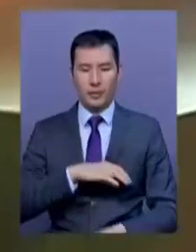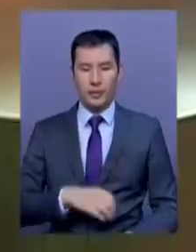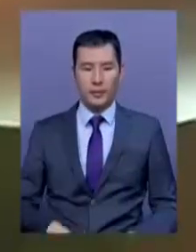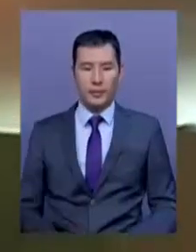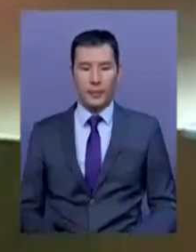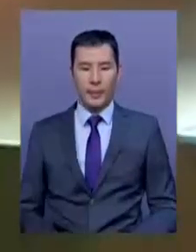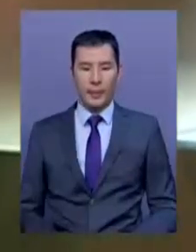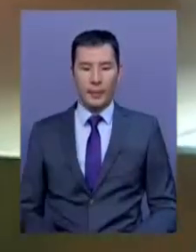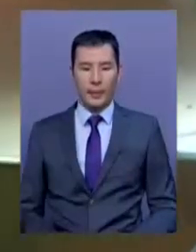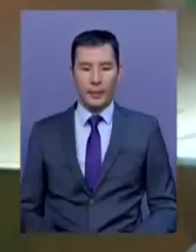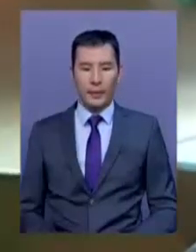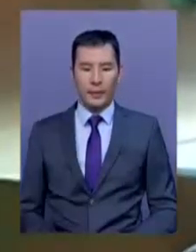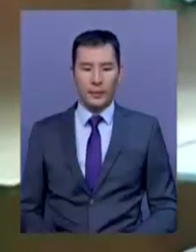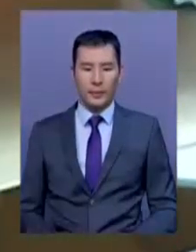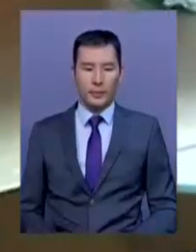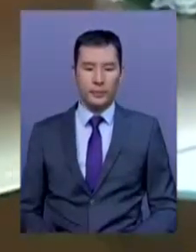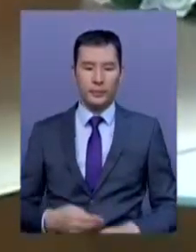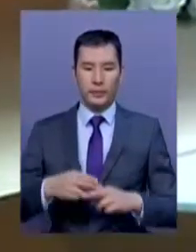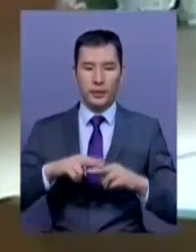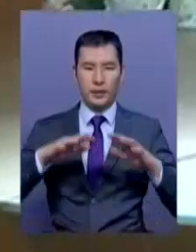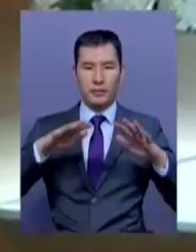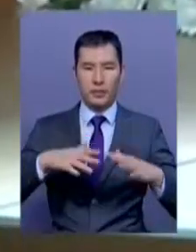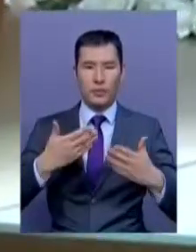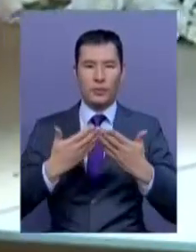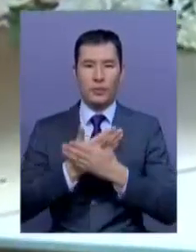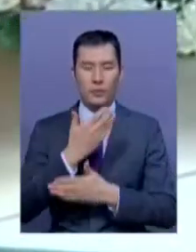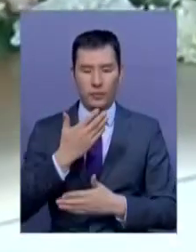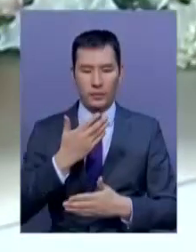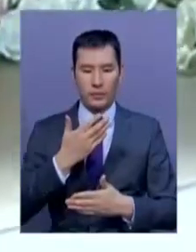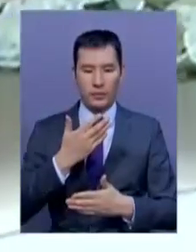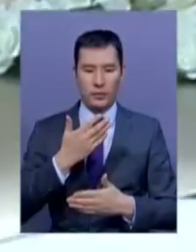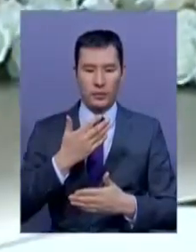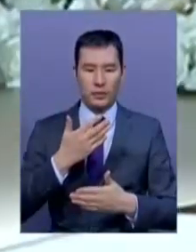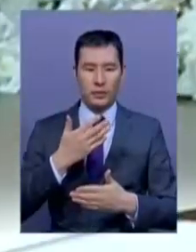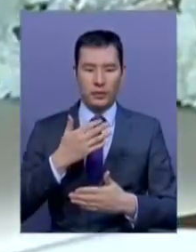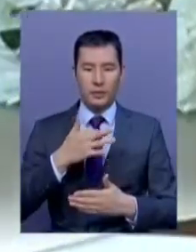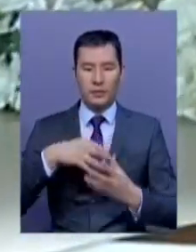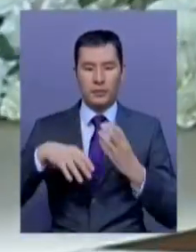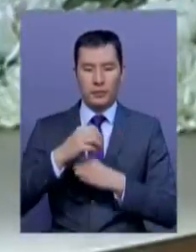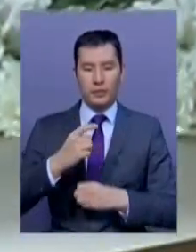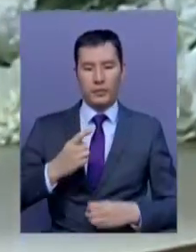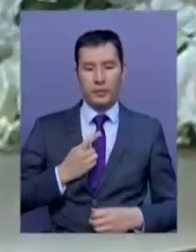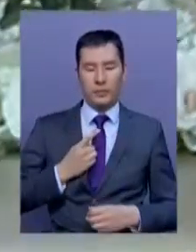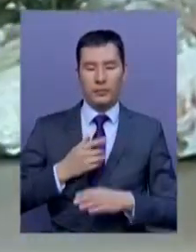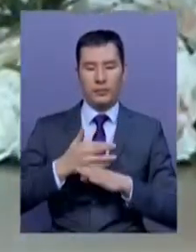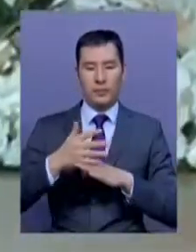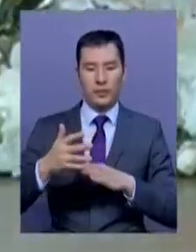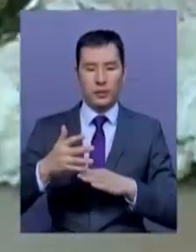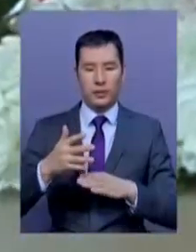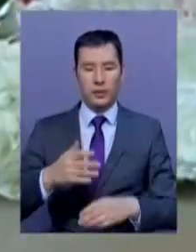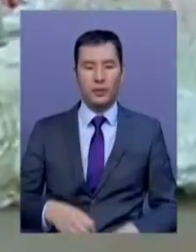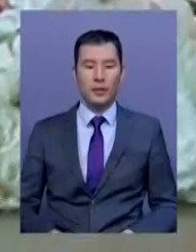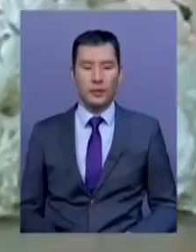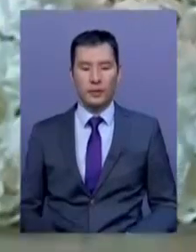Биыл үшінші рет көзі қарақты көрерменге жол тартқалы отырған бағдарламаның көпке ұсынары көп. Мұндағы шығармашылық ұжымның